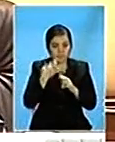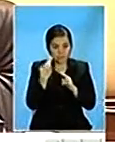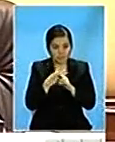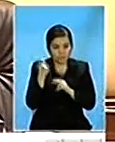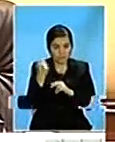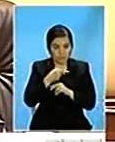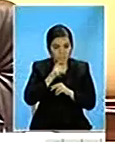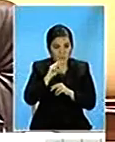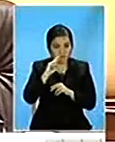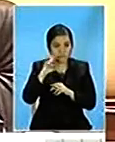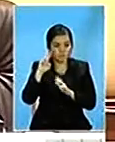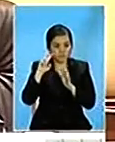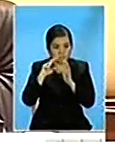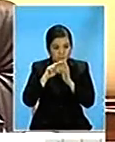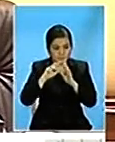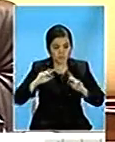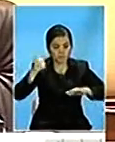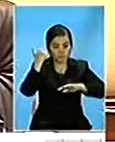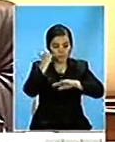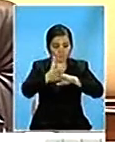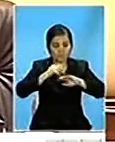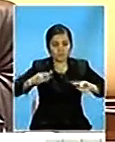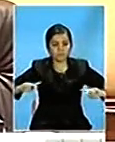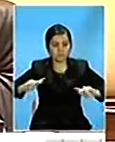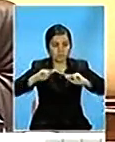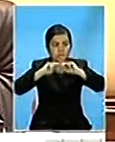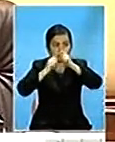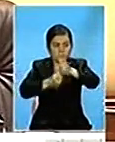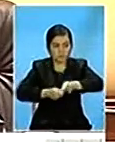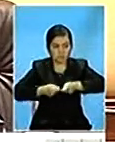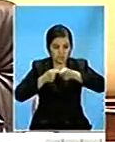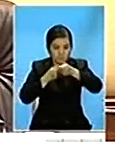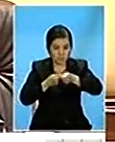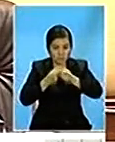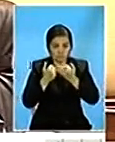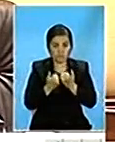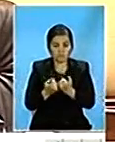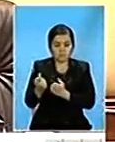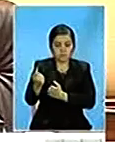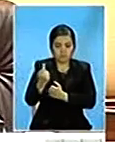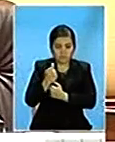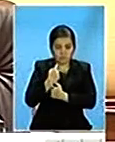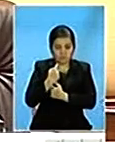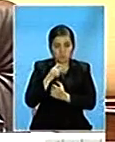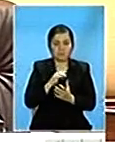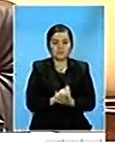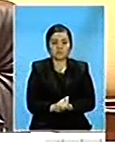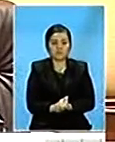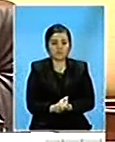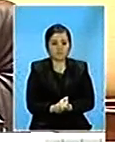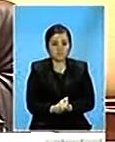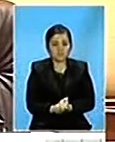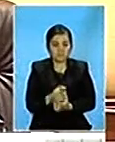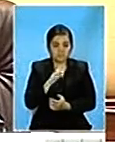รัฐมนตรีว่าการกระทรวงเกษตรและสหกรณ์ขอตอบกระทู้ถามท่านผู้มีเกียรติส